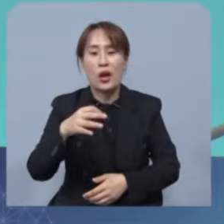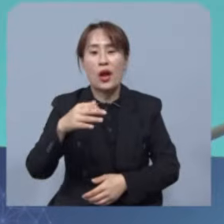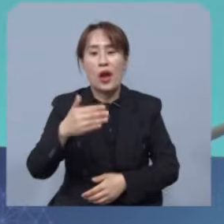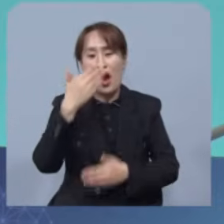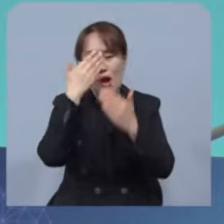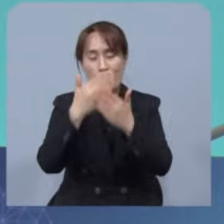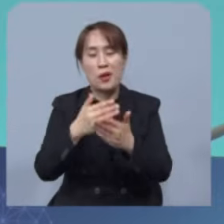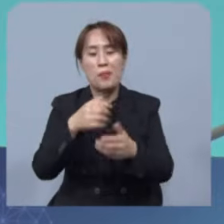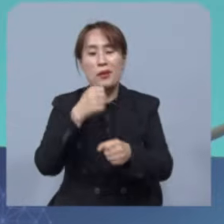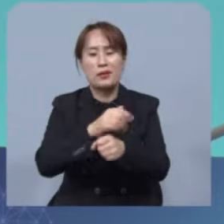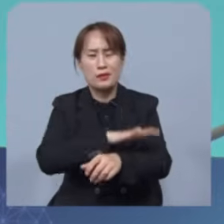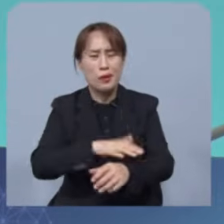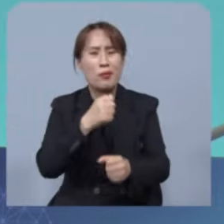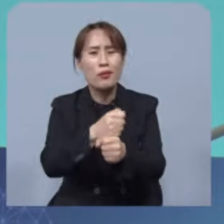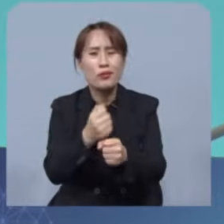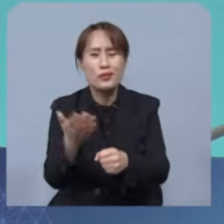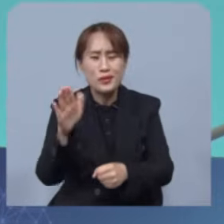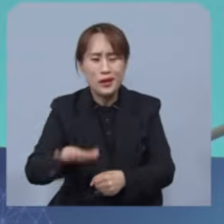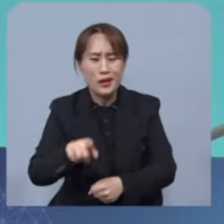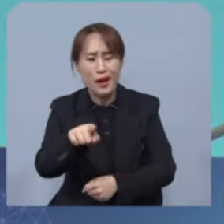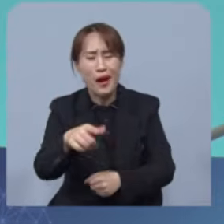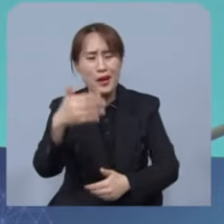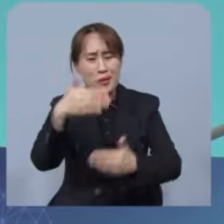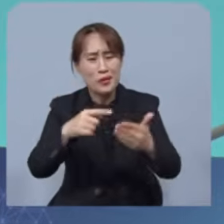겁니다. 굉장히 잘 만들었는데 그러네요.